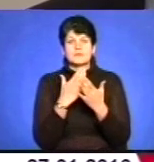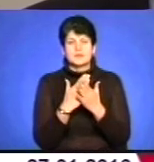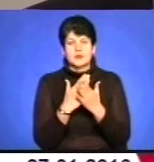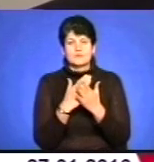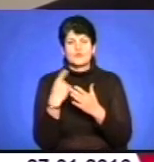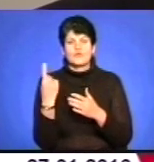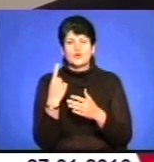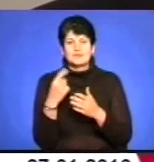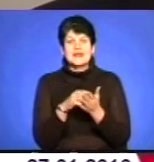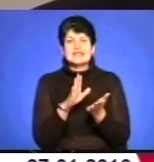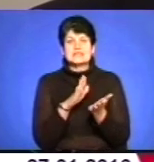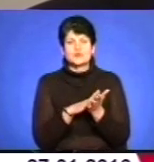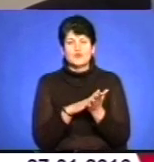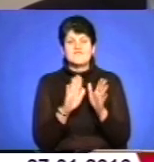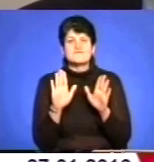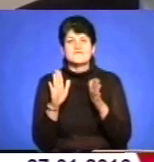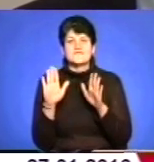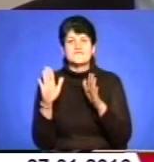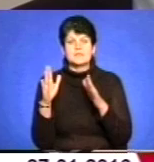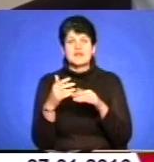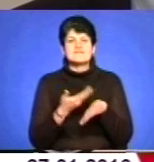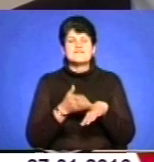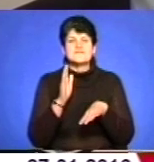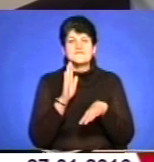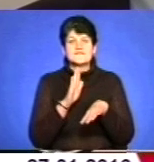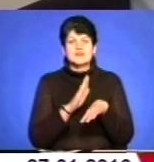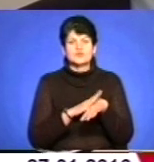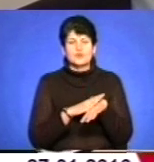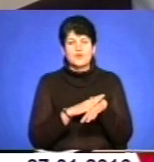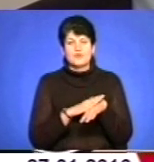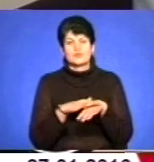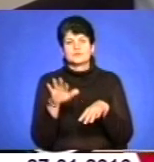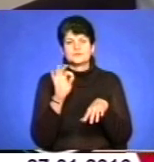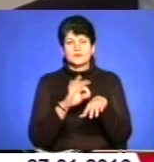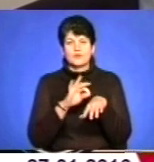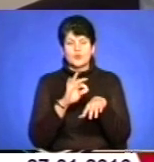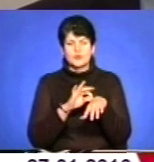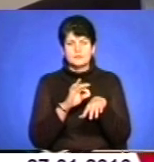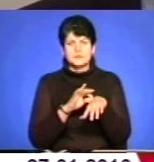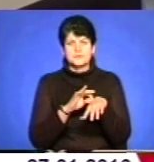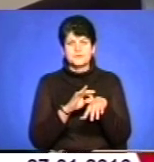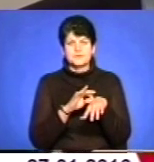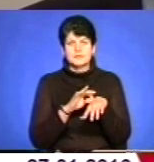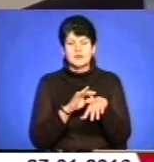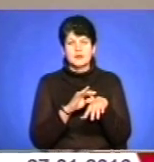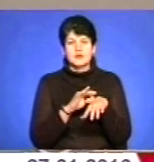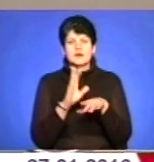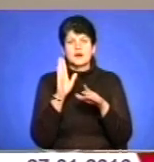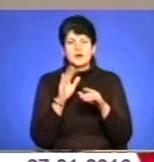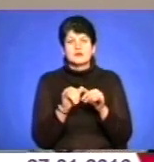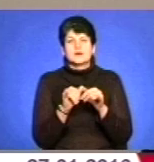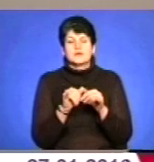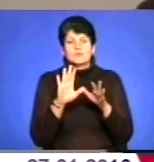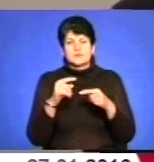області, реєструємо випадки важкого респіраторного синдрому, який проявляється важкими пневмоніями. Хочу